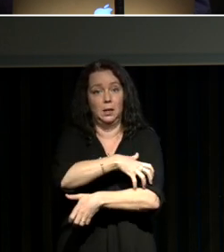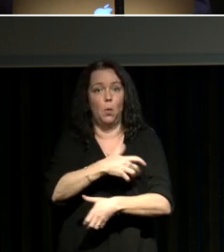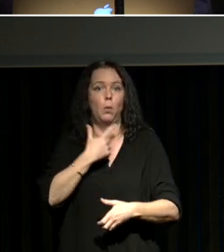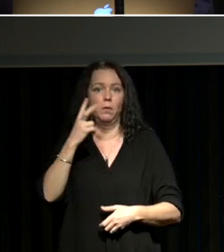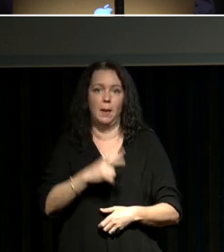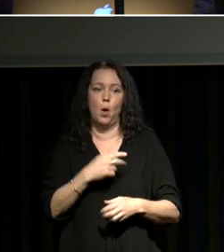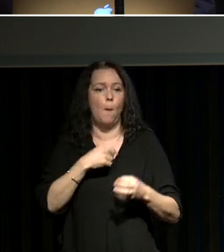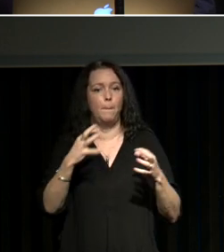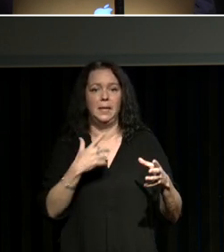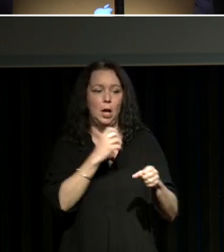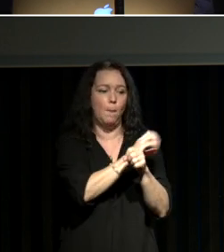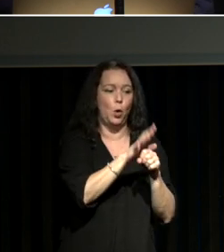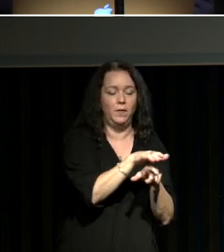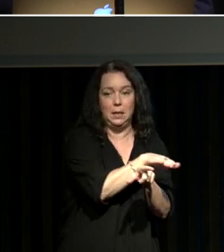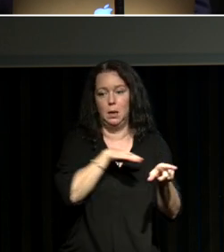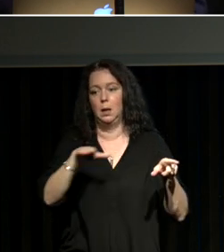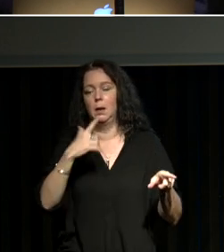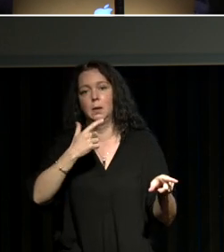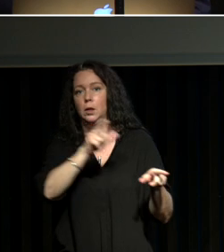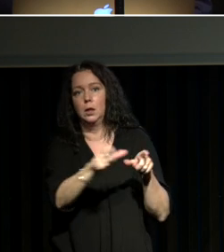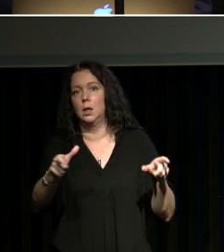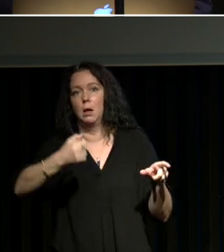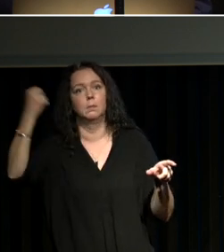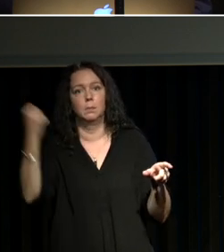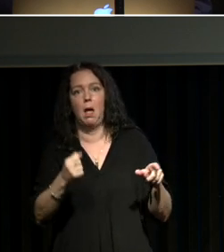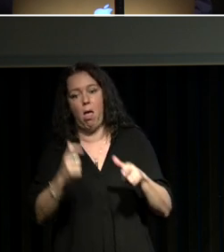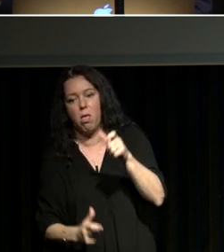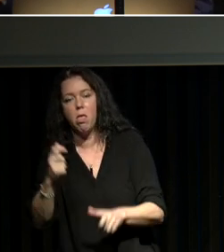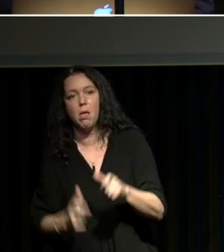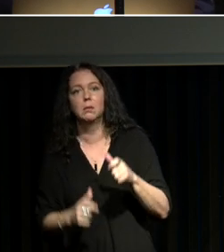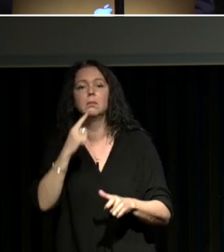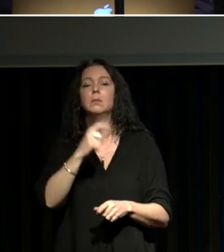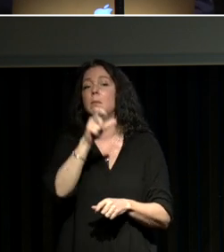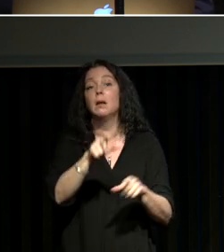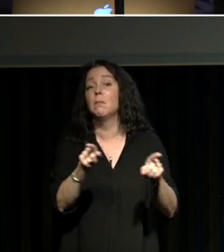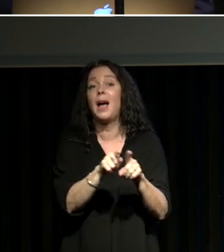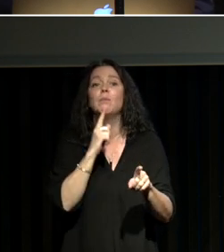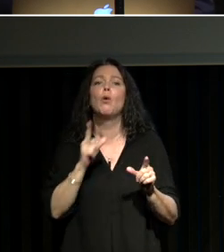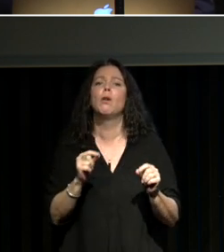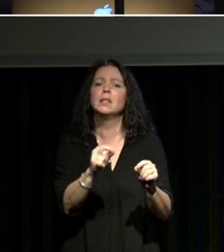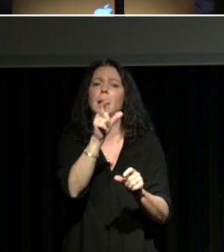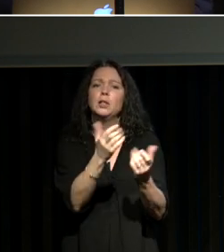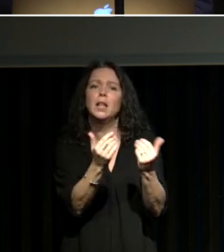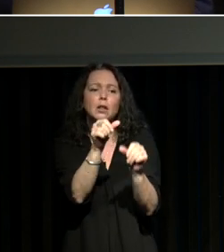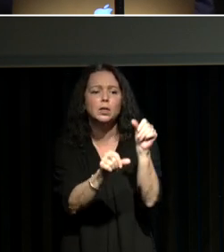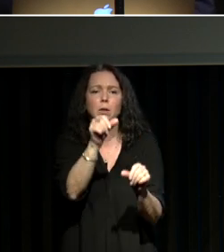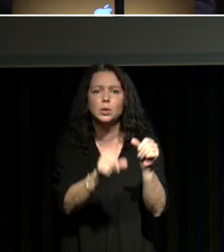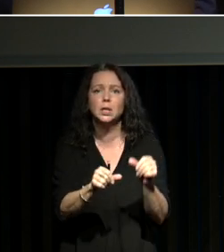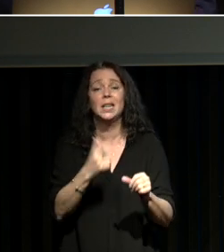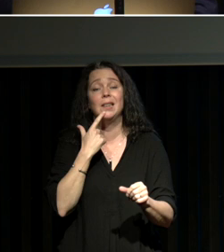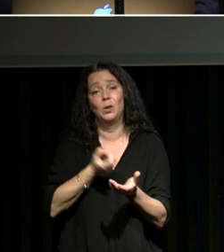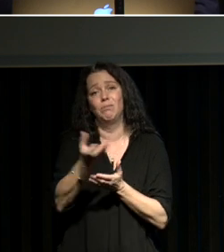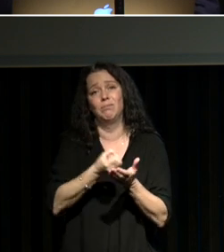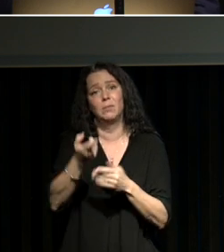victimes collatérales du Covid, comme certains patients qui étaient en attente de chirurgie pour des cancers. Donc le message, c'est il faut